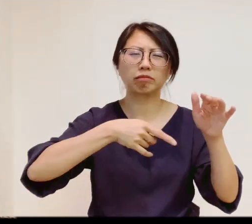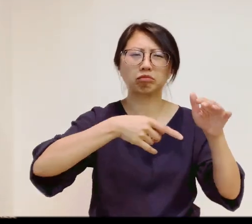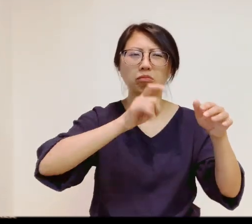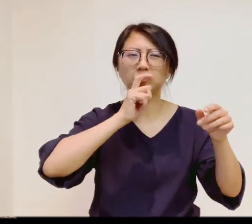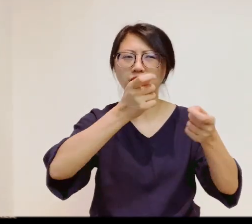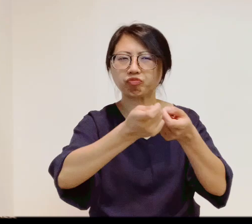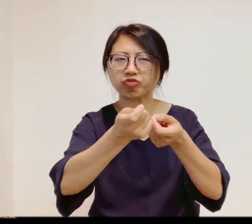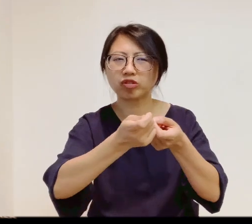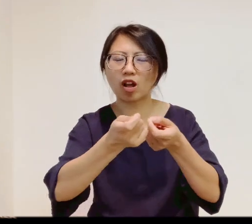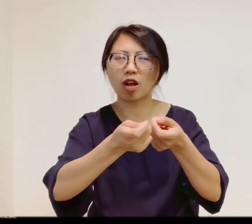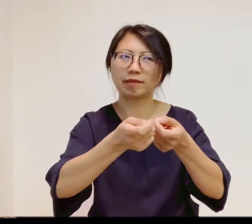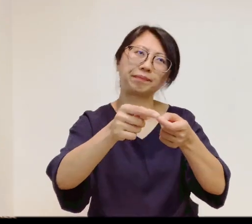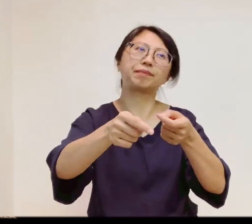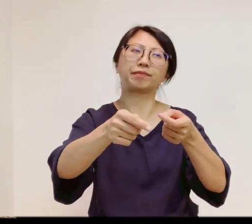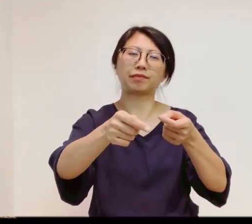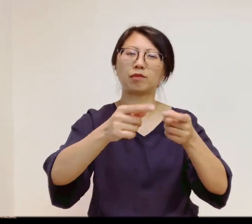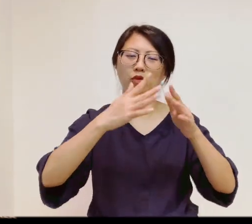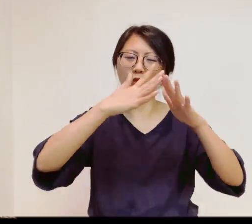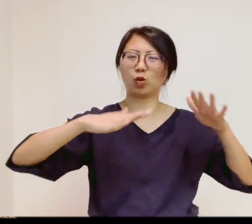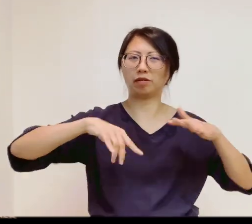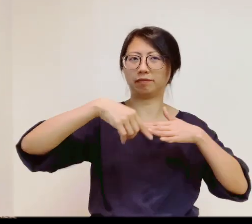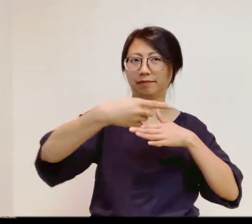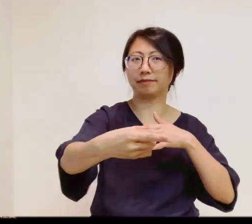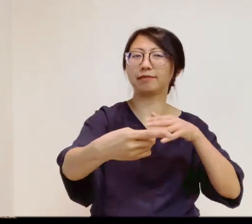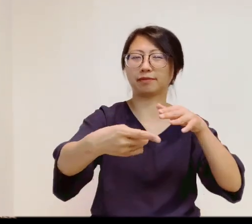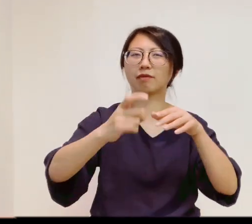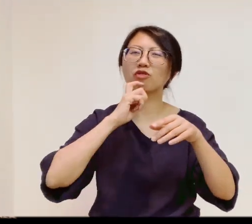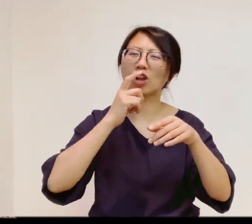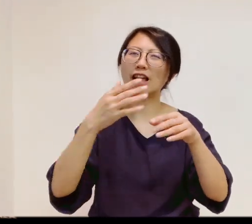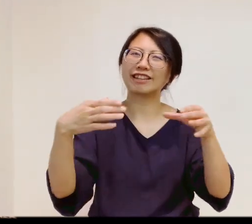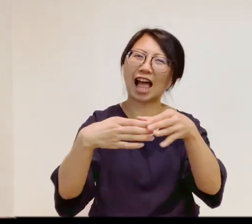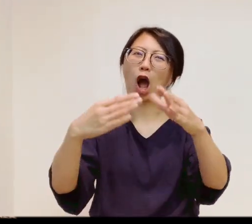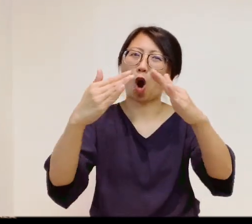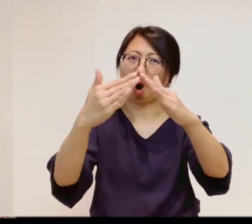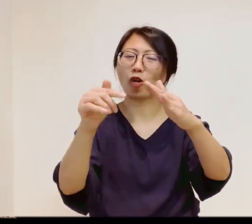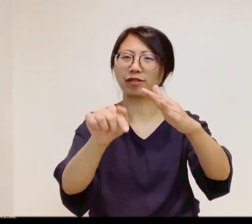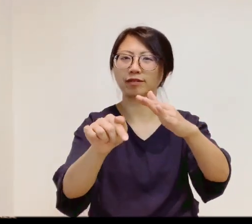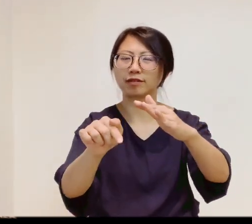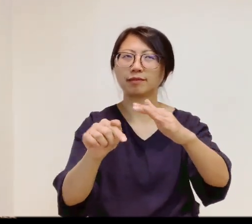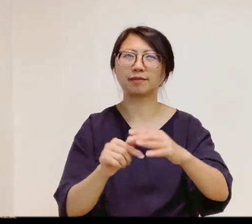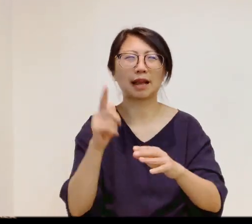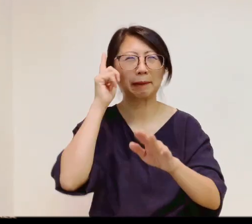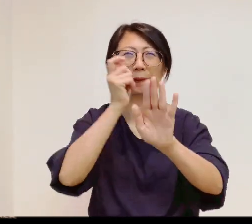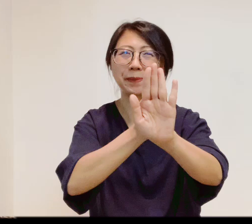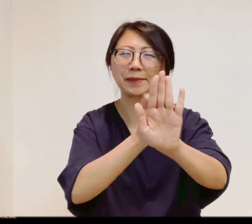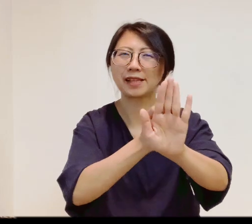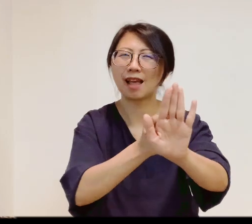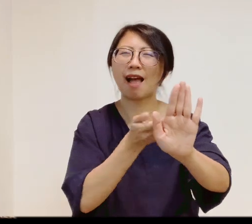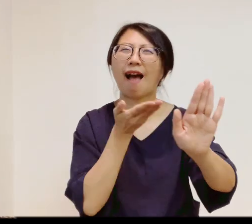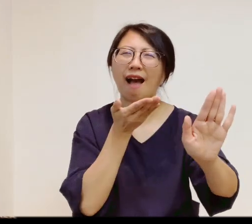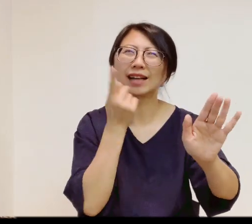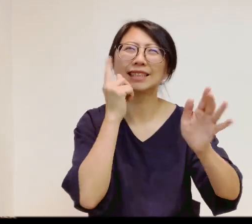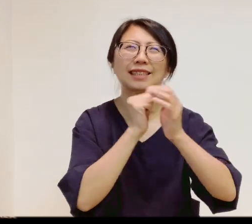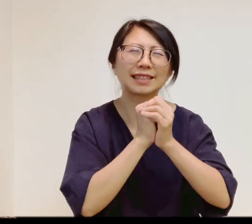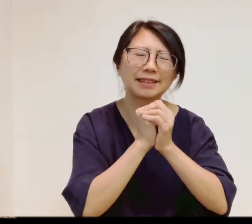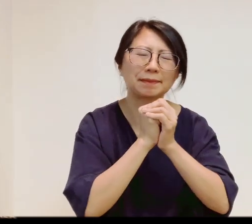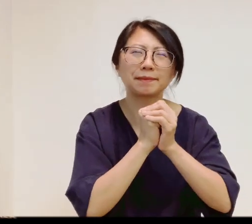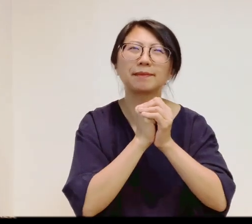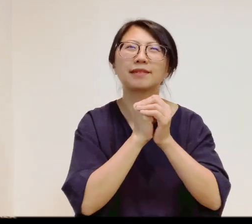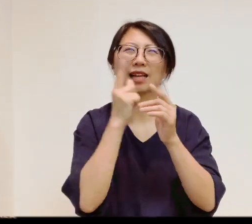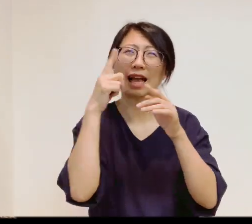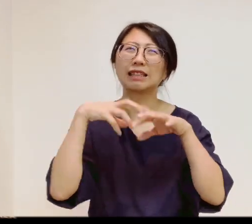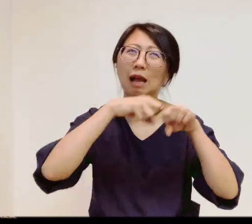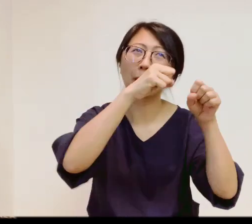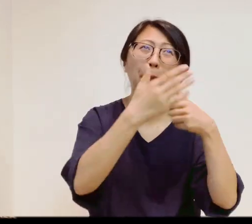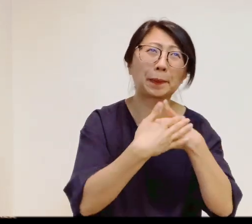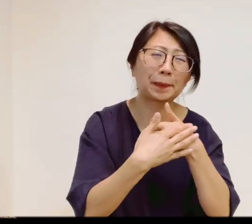邊咧？咁樣佢結果就走出去出面裏面咧，真係走出去裏面咧，就喺個小有間小屋嗰度咧撞到，即係